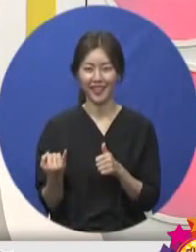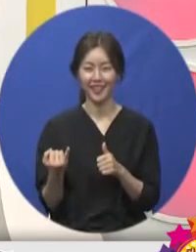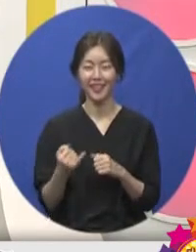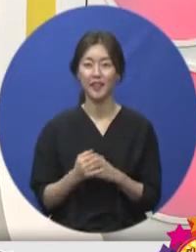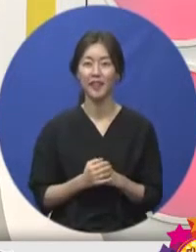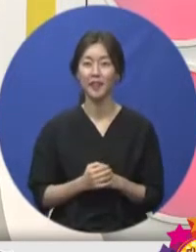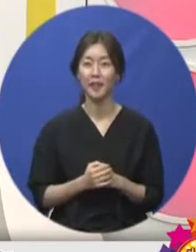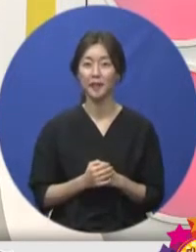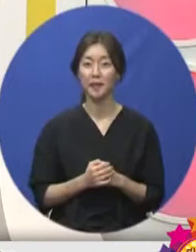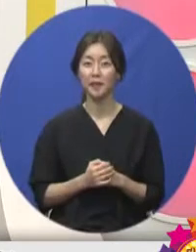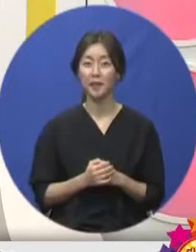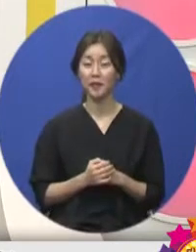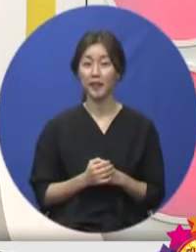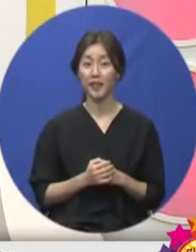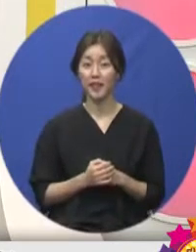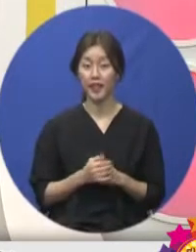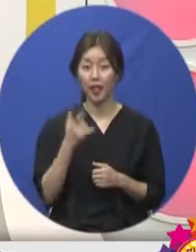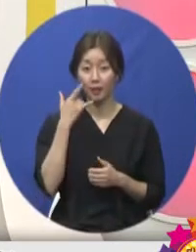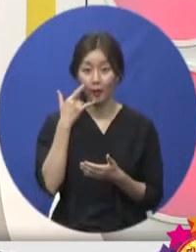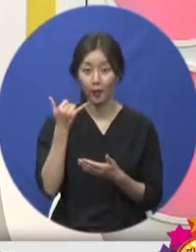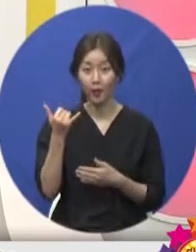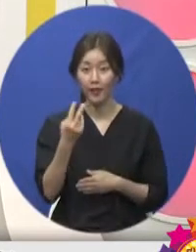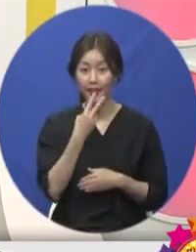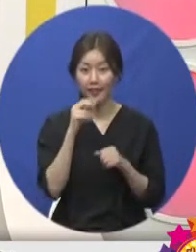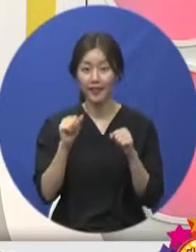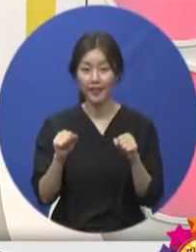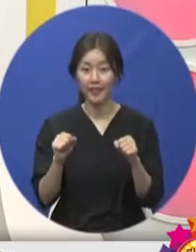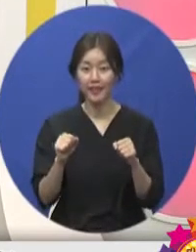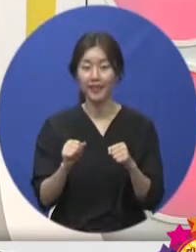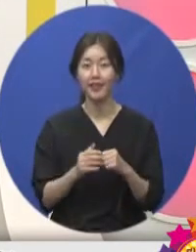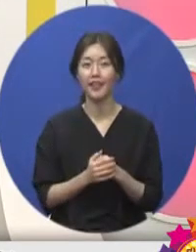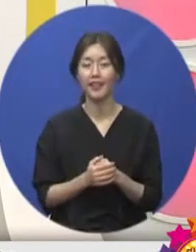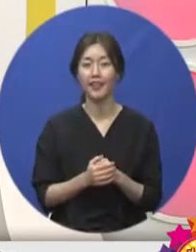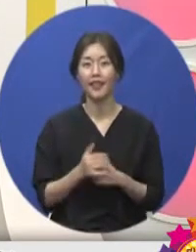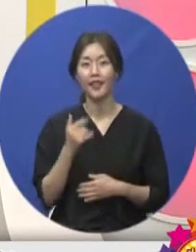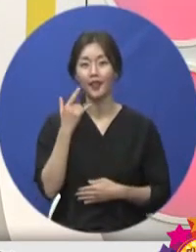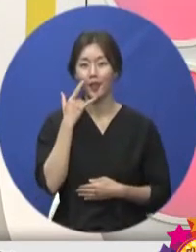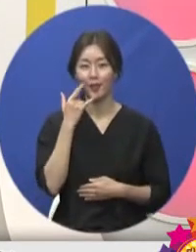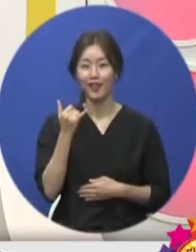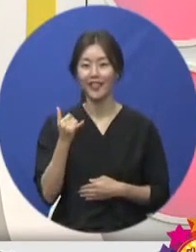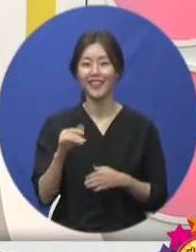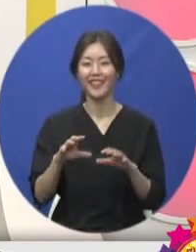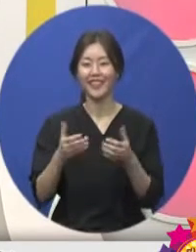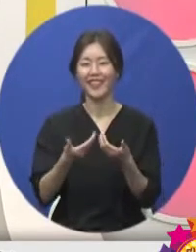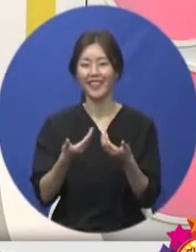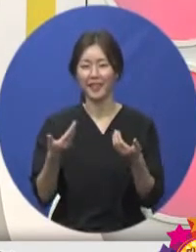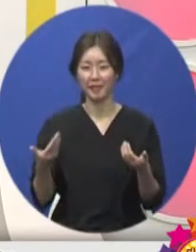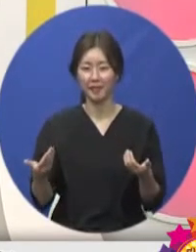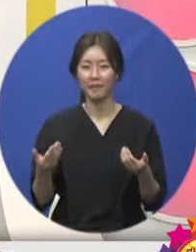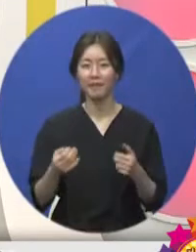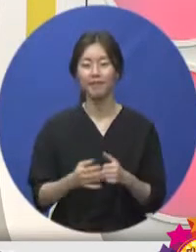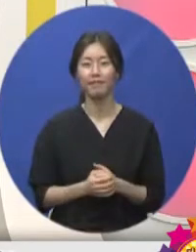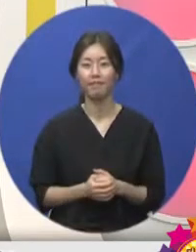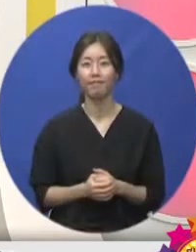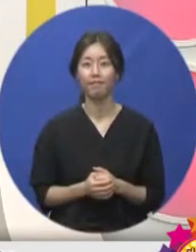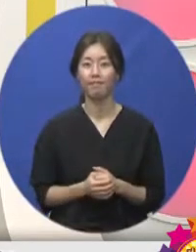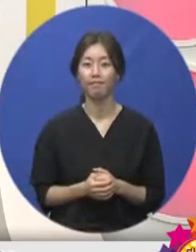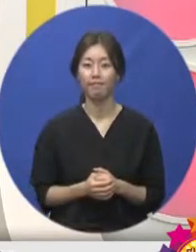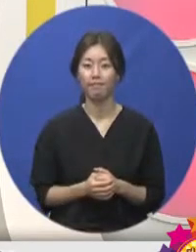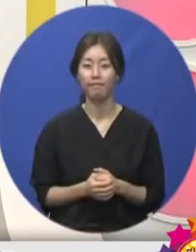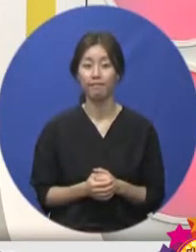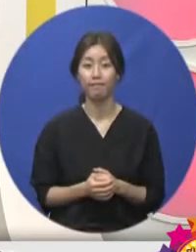저. 저 부모님들은 생존을 계신가요? 아니 두 분 다 자꾸 하셨습니다. 아유 그러셨어요. 예.